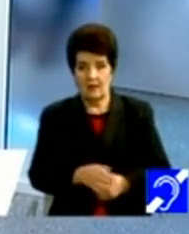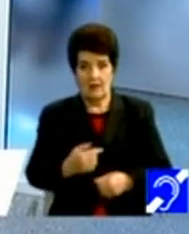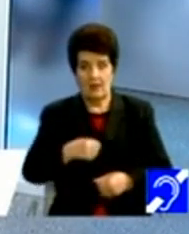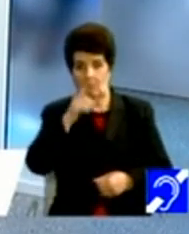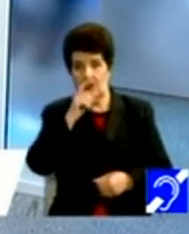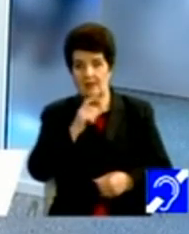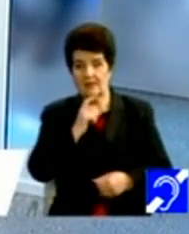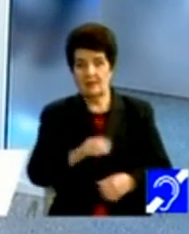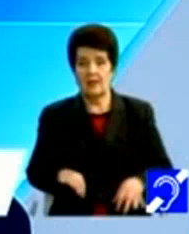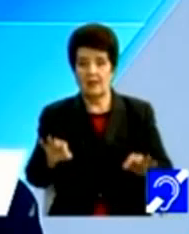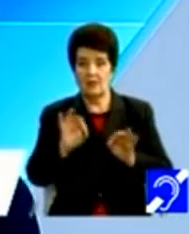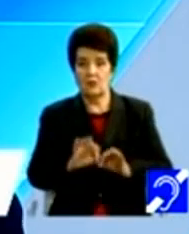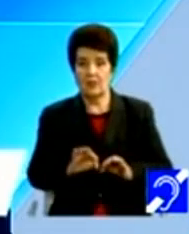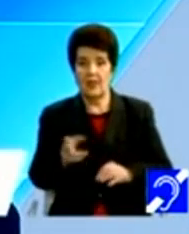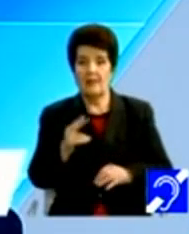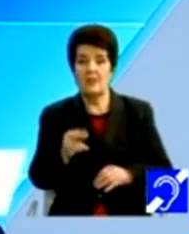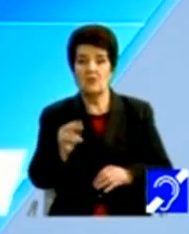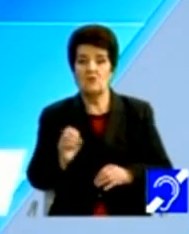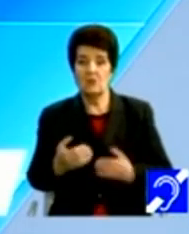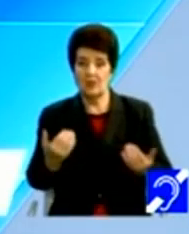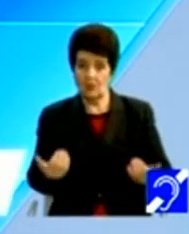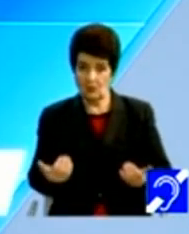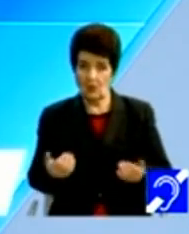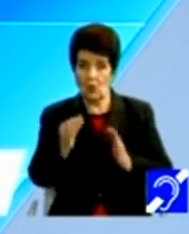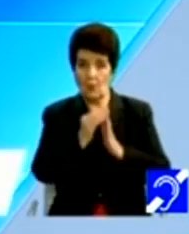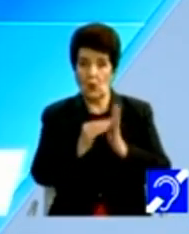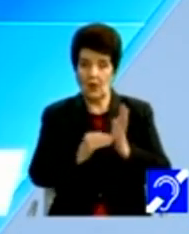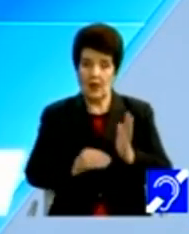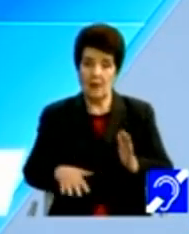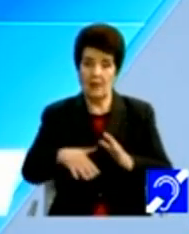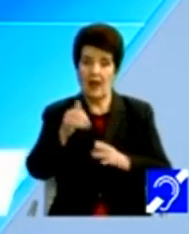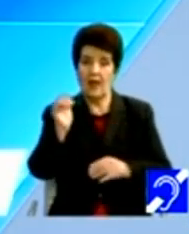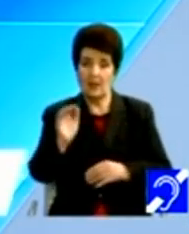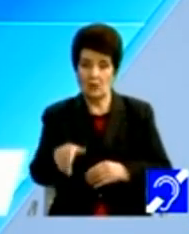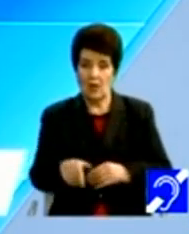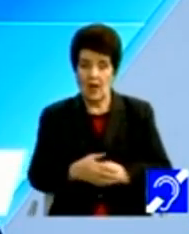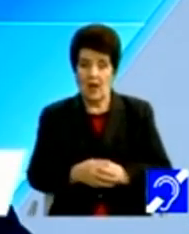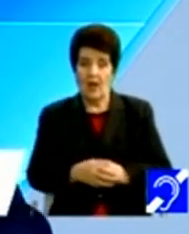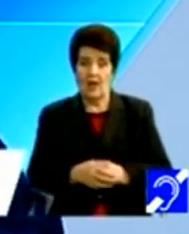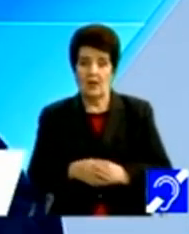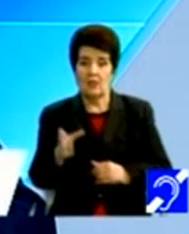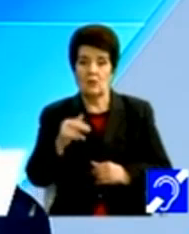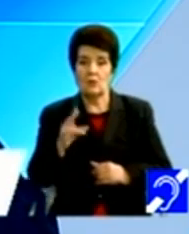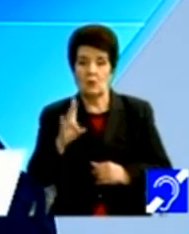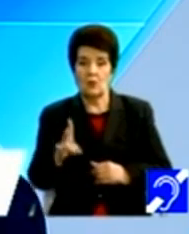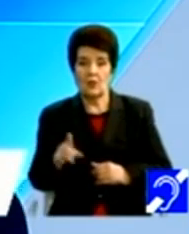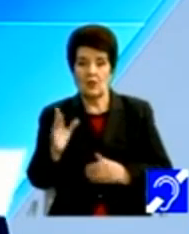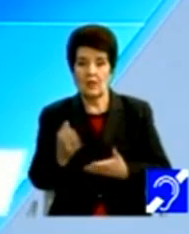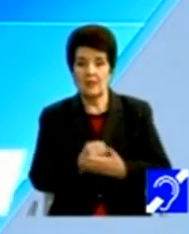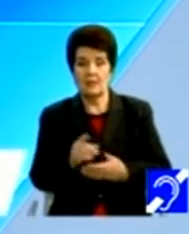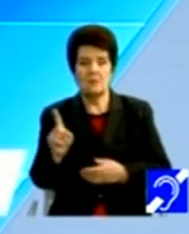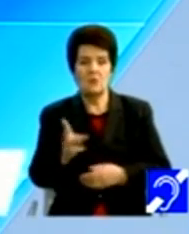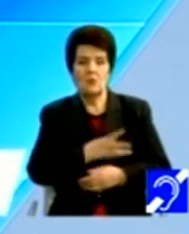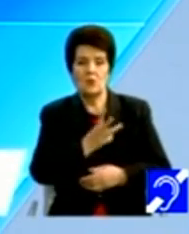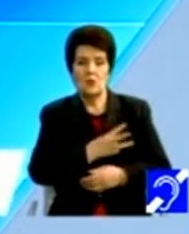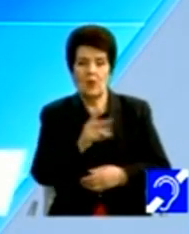pot înțelege niciodată de ce și în actualul program electoral a tovarășului Dodon o să găsim acolo tot ce